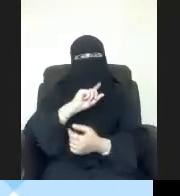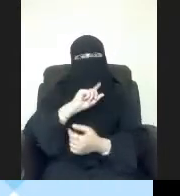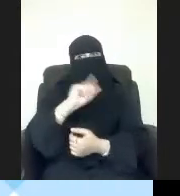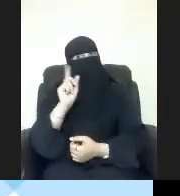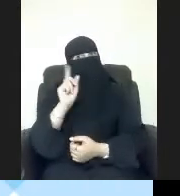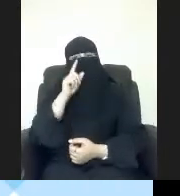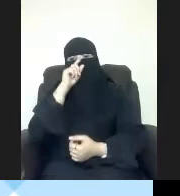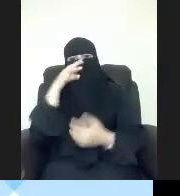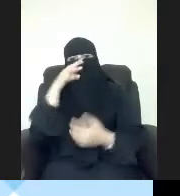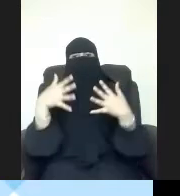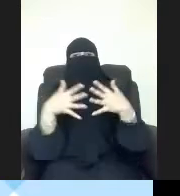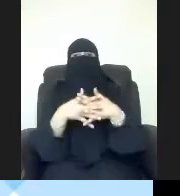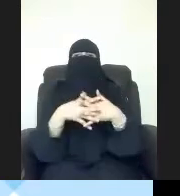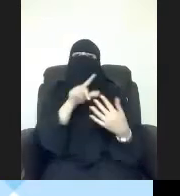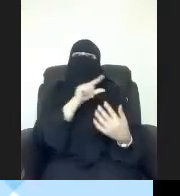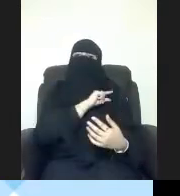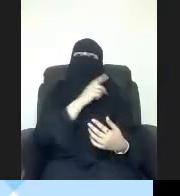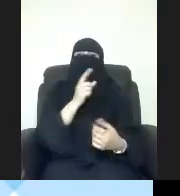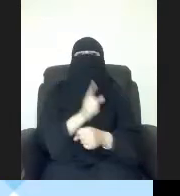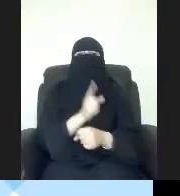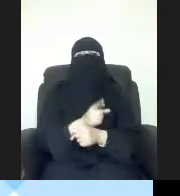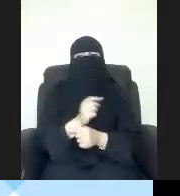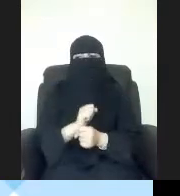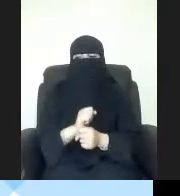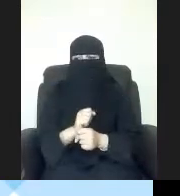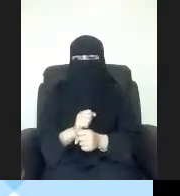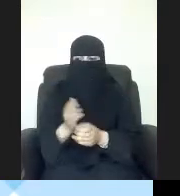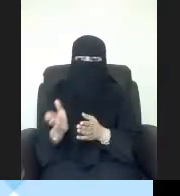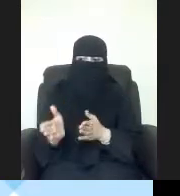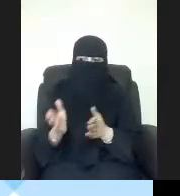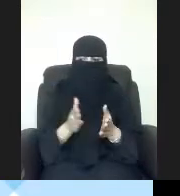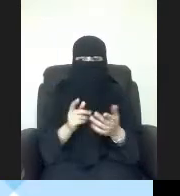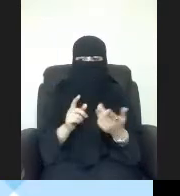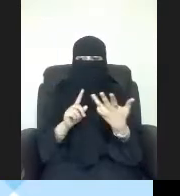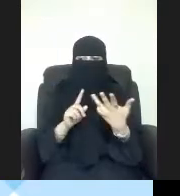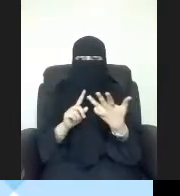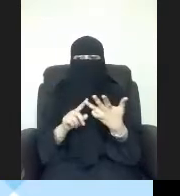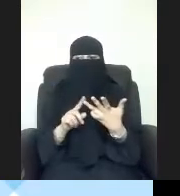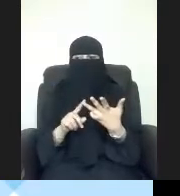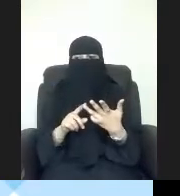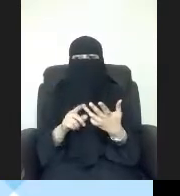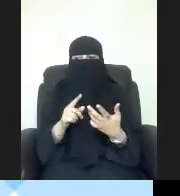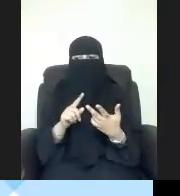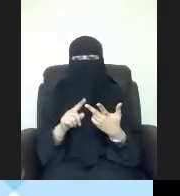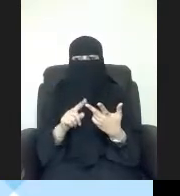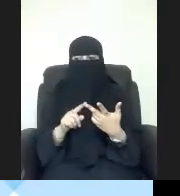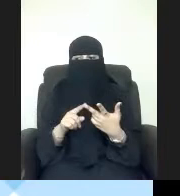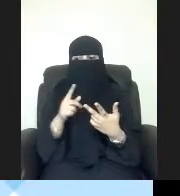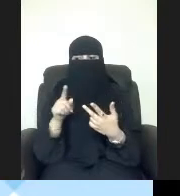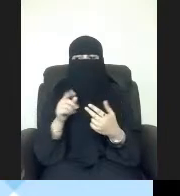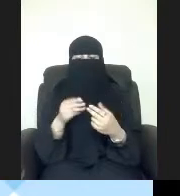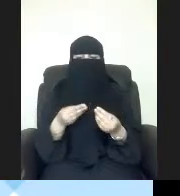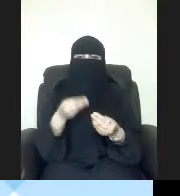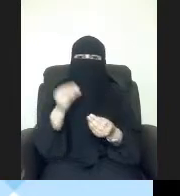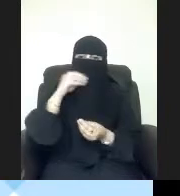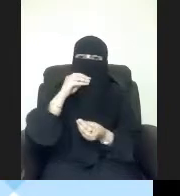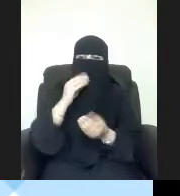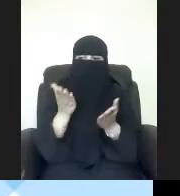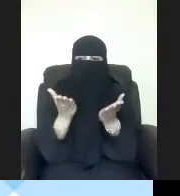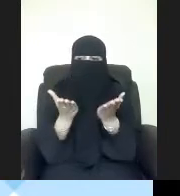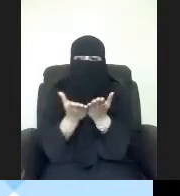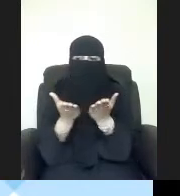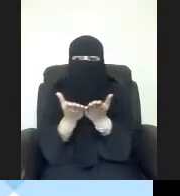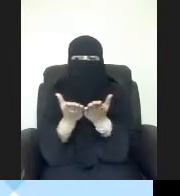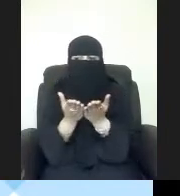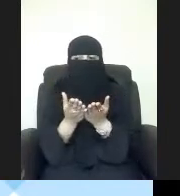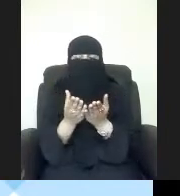توفير الممارسات والتدريب في بيئة التعليم، وهي أيضا مرتبطة فيما قبلها، أنه لما يكون هناك توفير